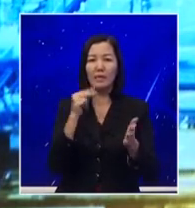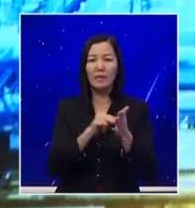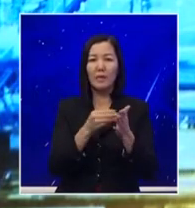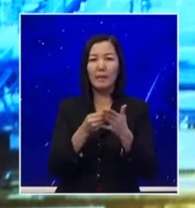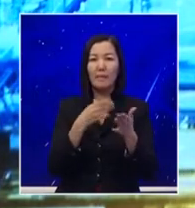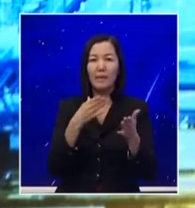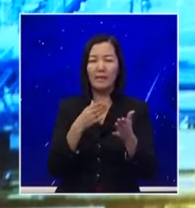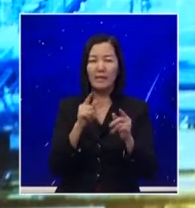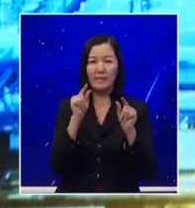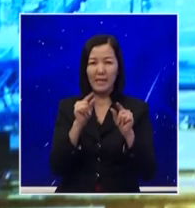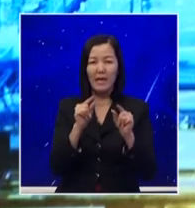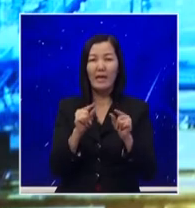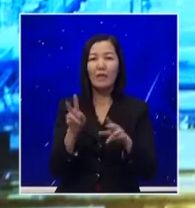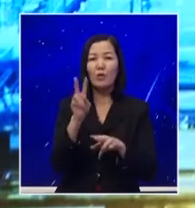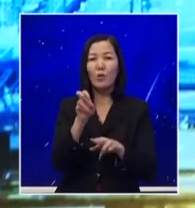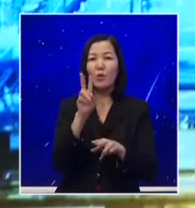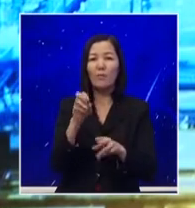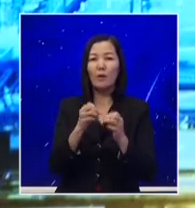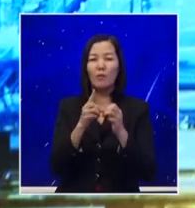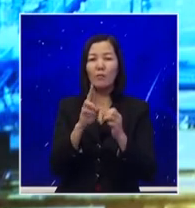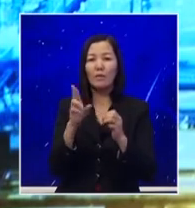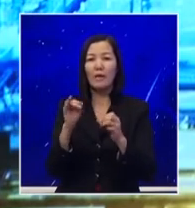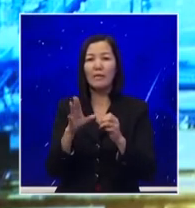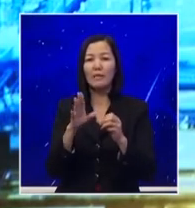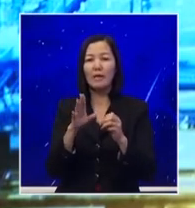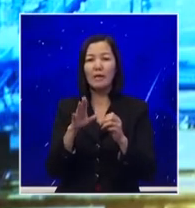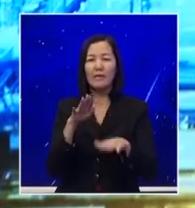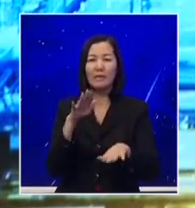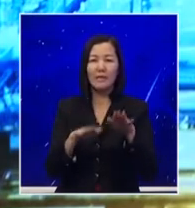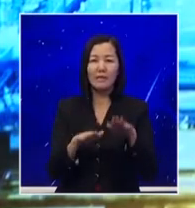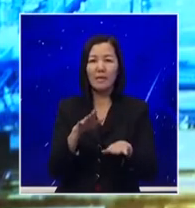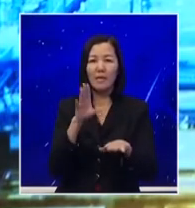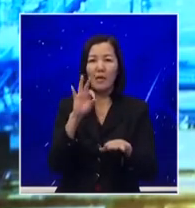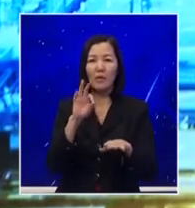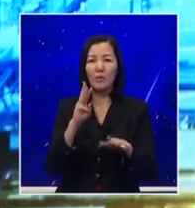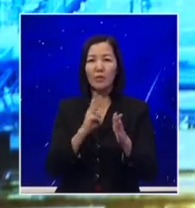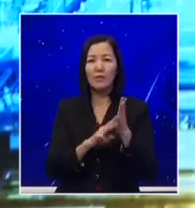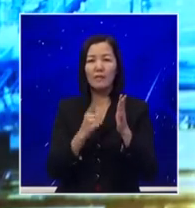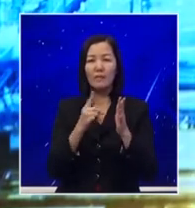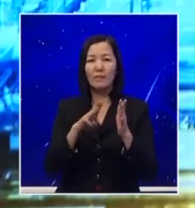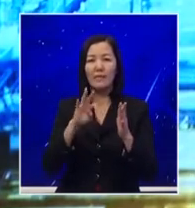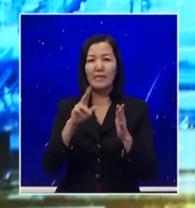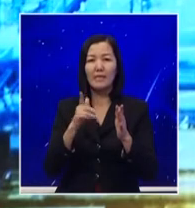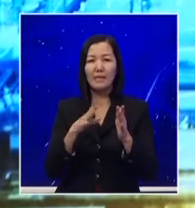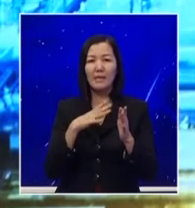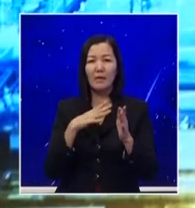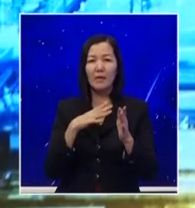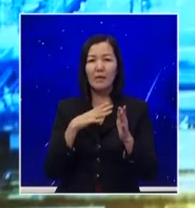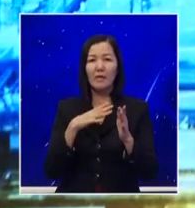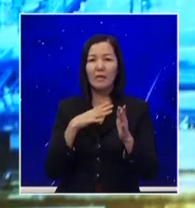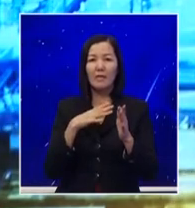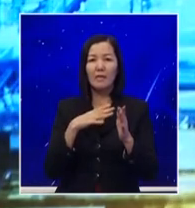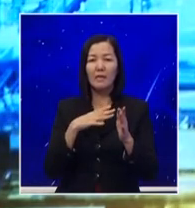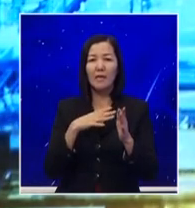қымбаттады. Яғни доллар бағамы 11 қаңтар кешімен салыстырғанда 0,81 тиынға өскен. Сонымен